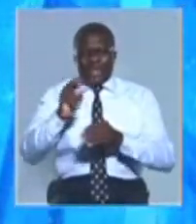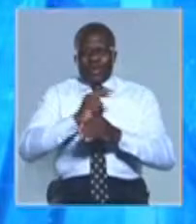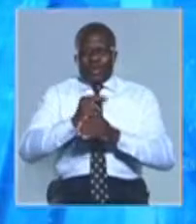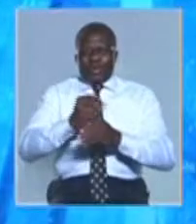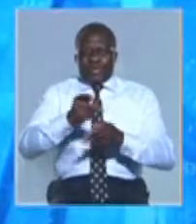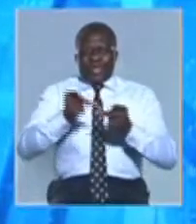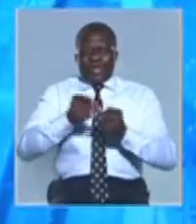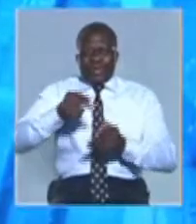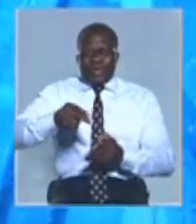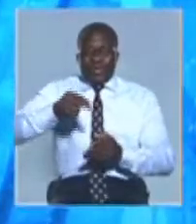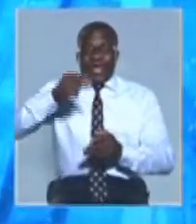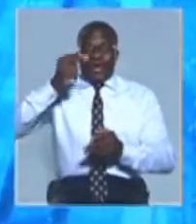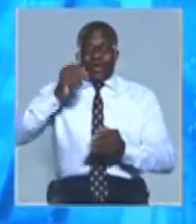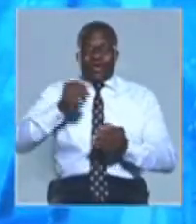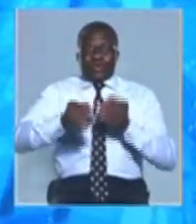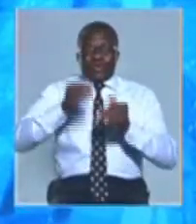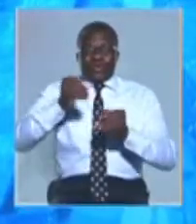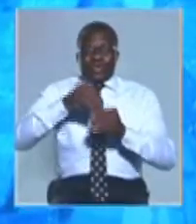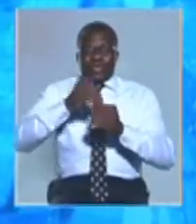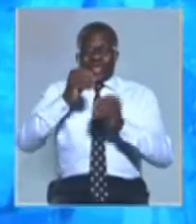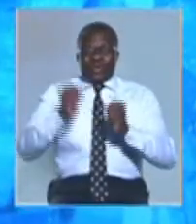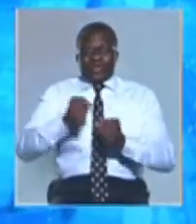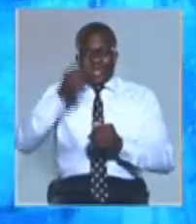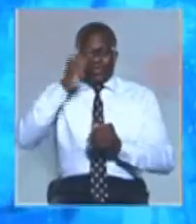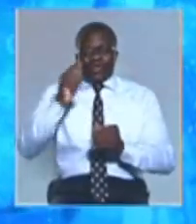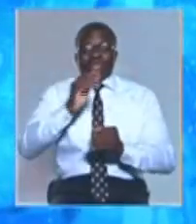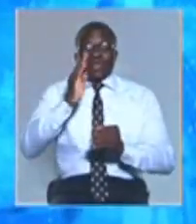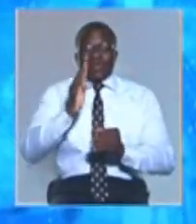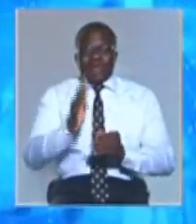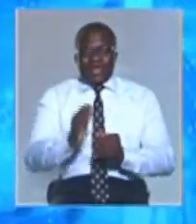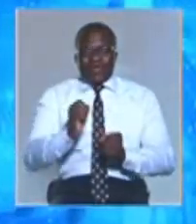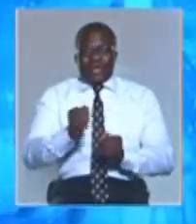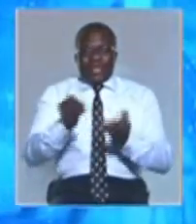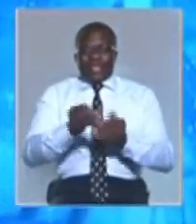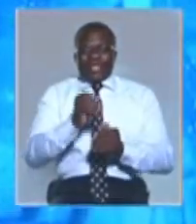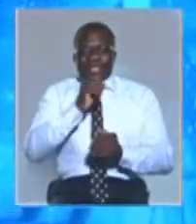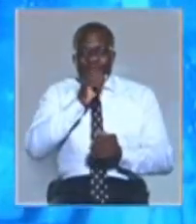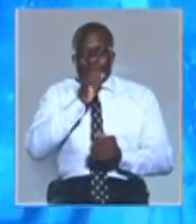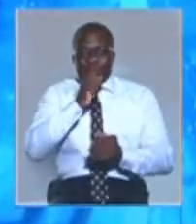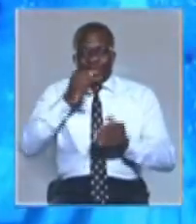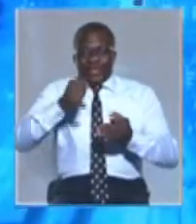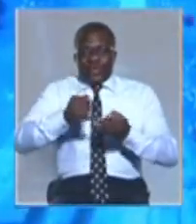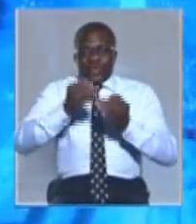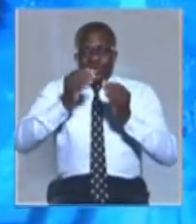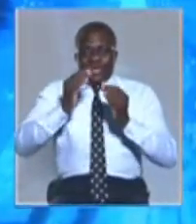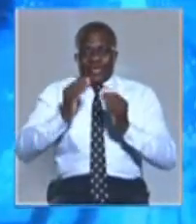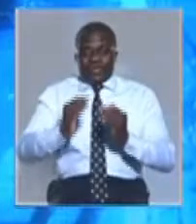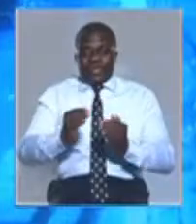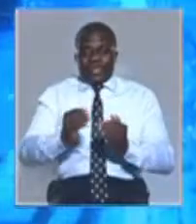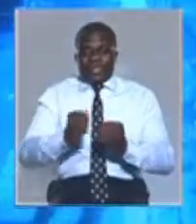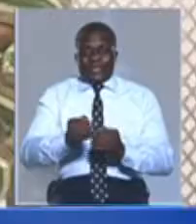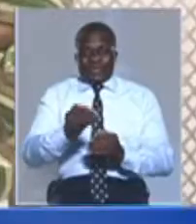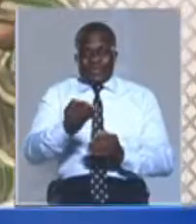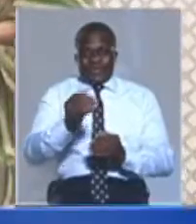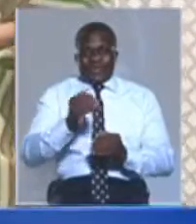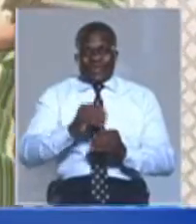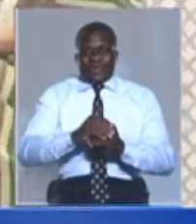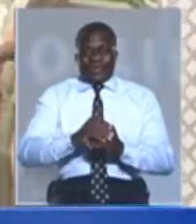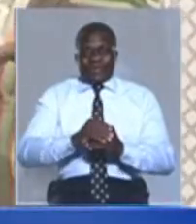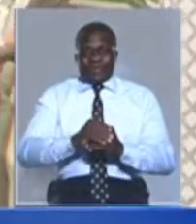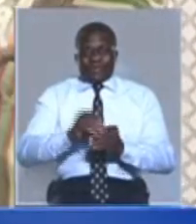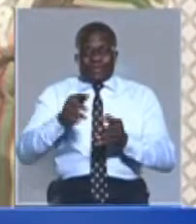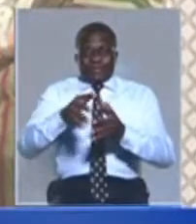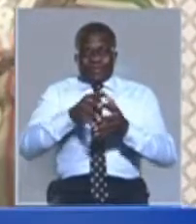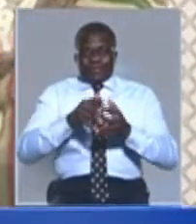de la haute juridiction dans le système politique béninois. Il est ici au micro de Lenaïk Agbazaou et Bénédicte Kwasu. Les